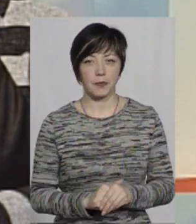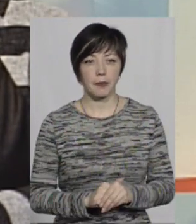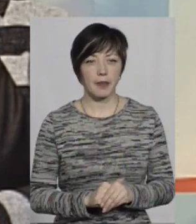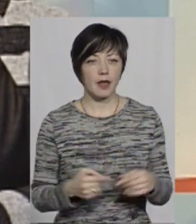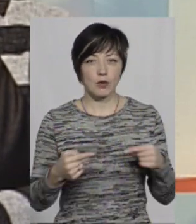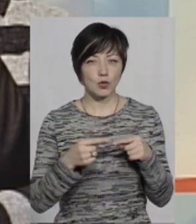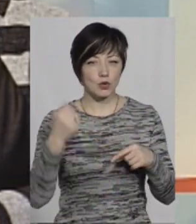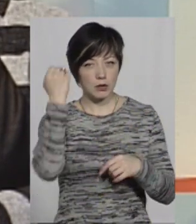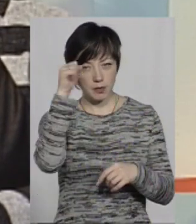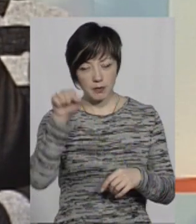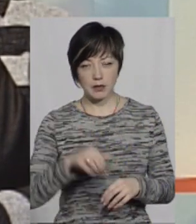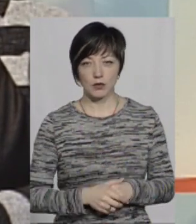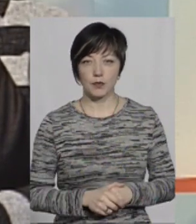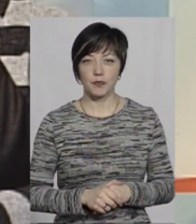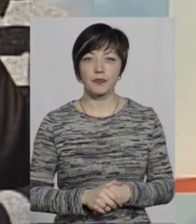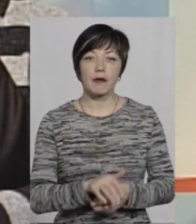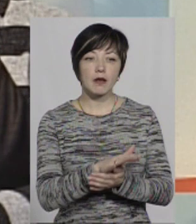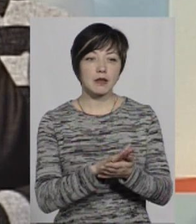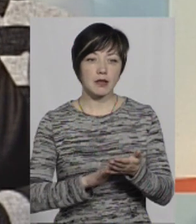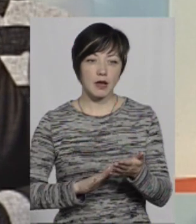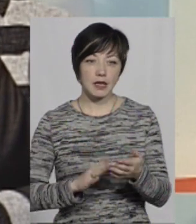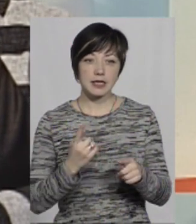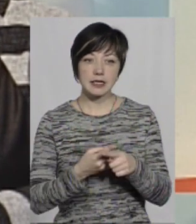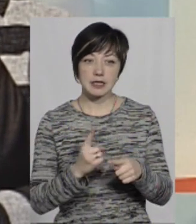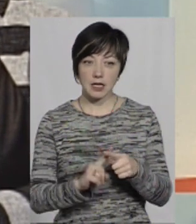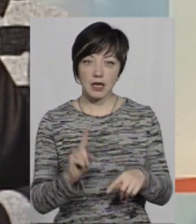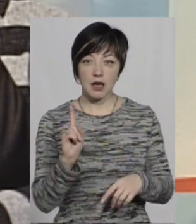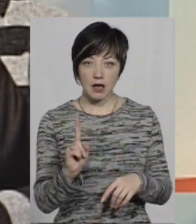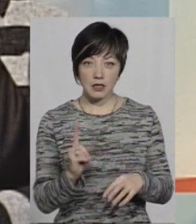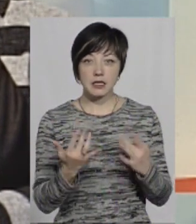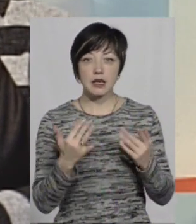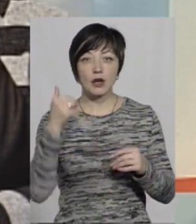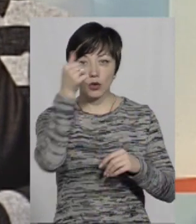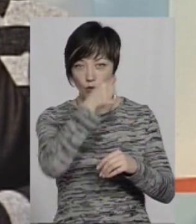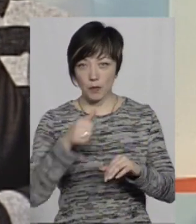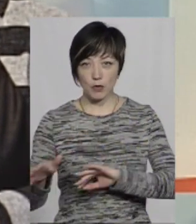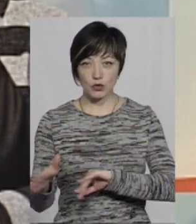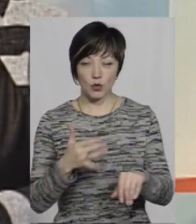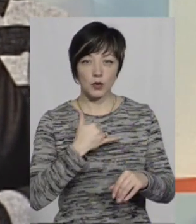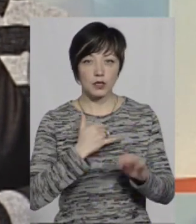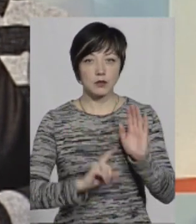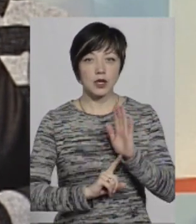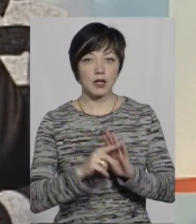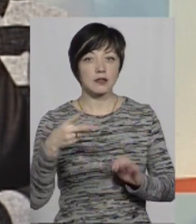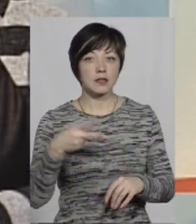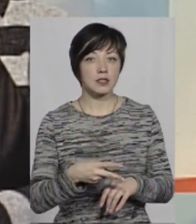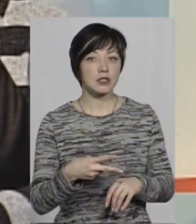випадків, я точно не пам'ятаю. От, далі, це якраз, скільки вже років пройшло, якщо у нас почалось